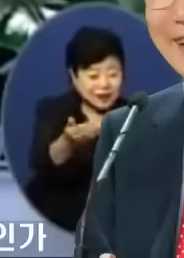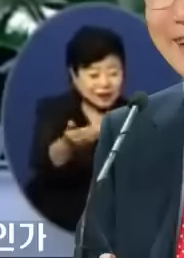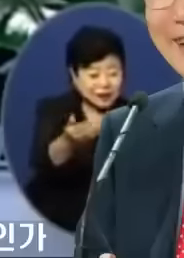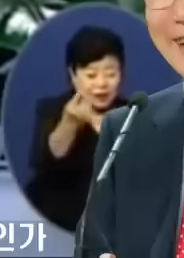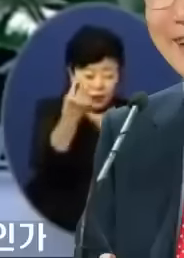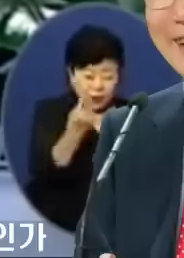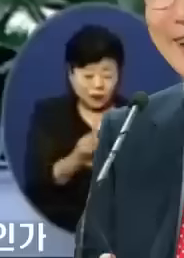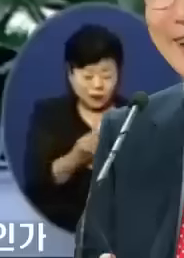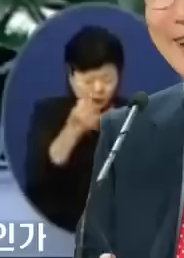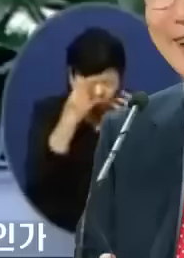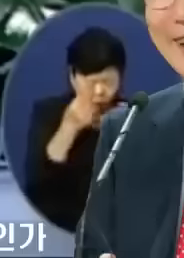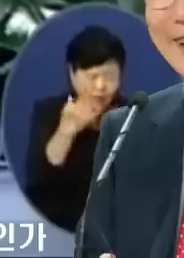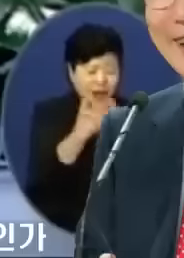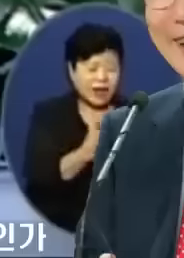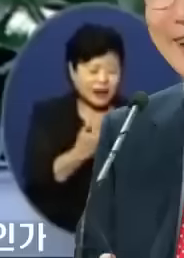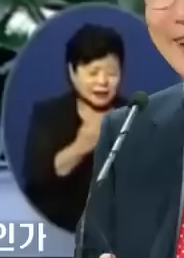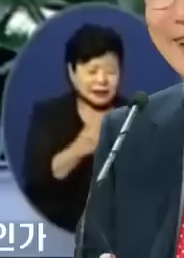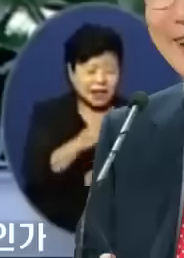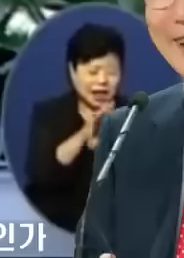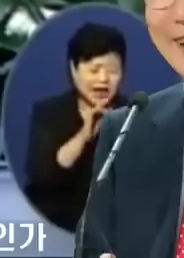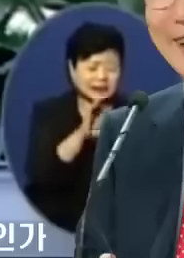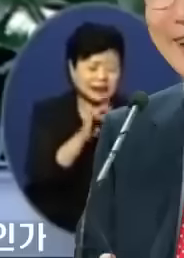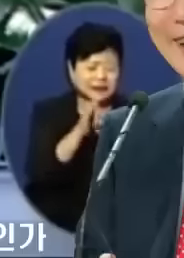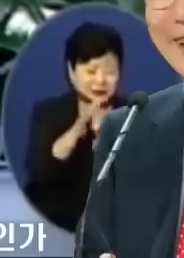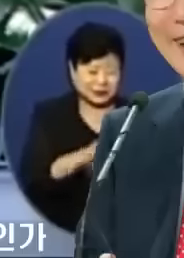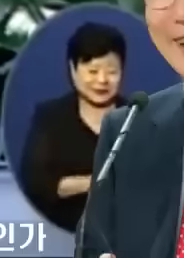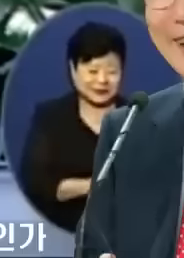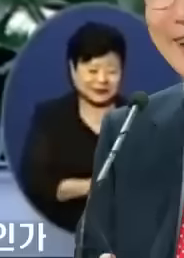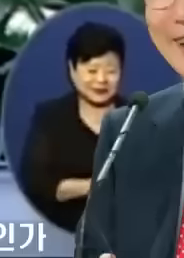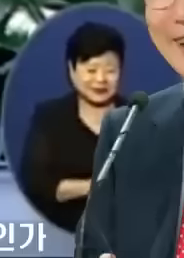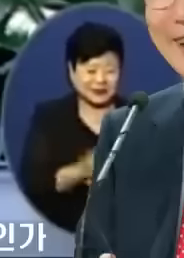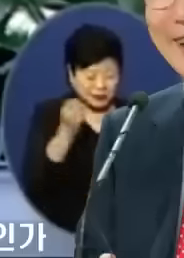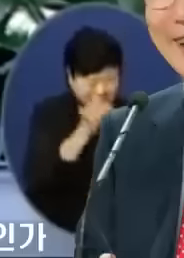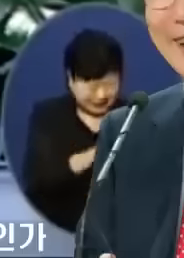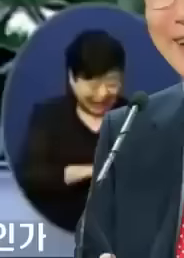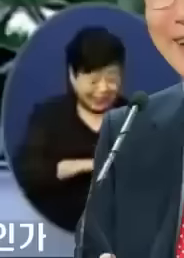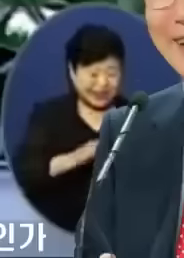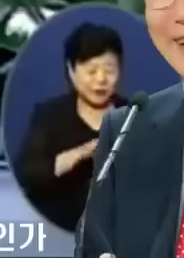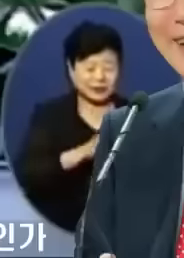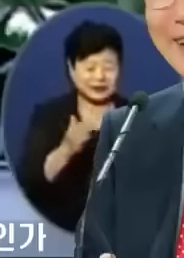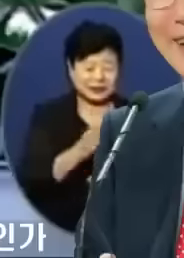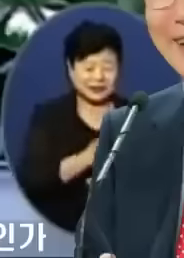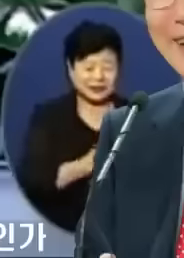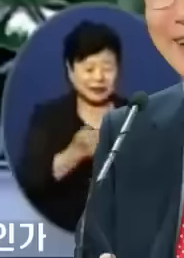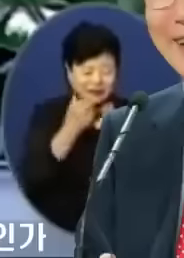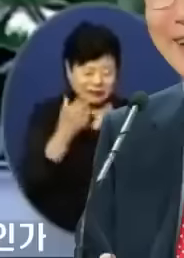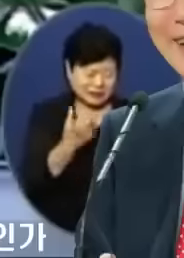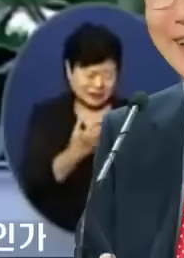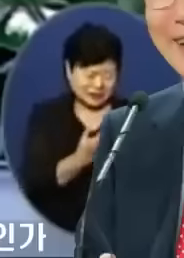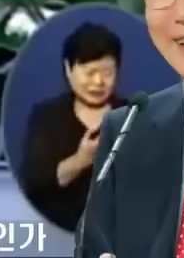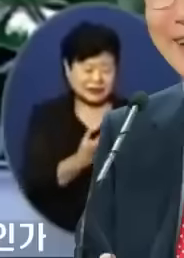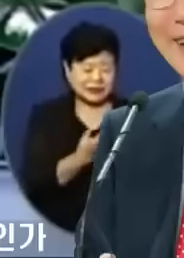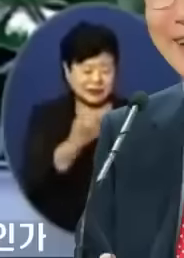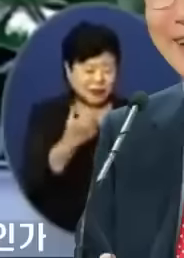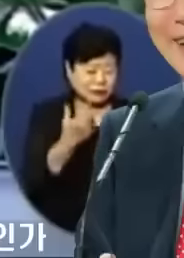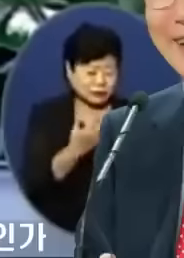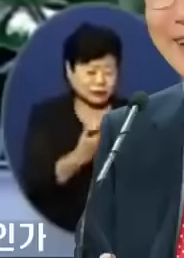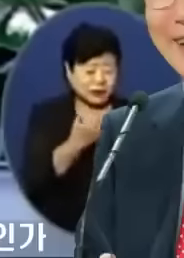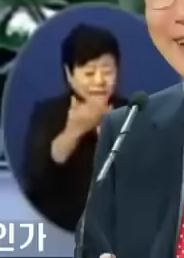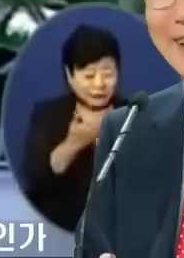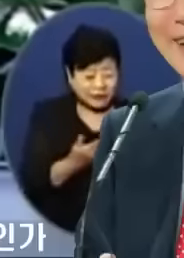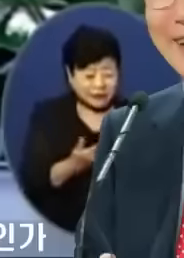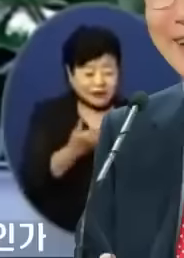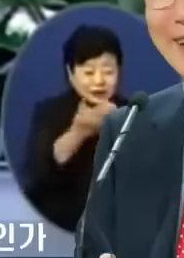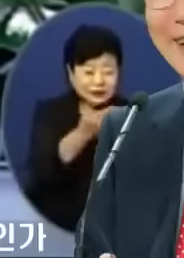여러분에게 다가오는 고난의 은혜를 가득가득 채워서 영혼이 잘됨같이 범사에 잘되며 강건하고 생명을 얻되